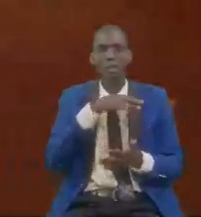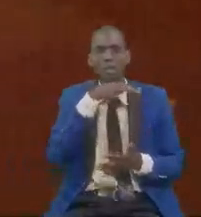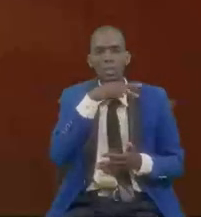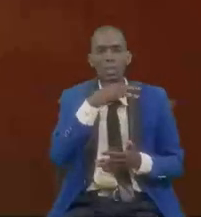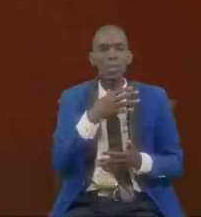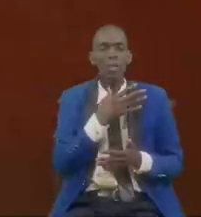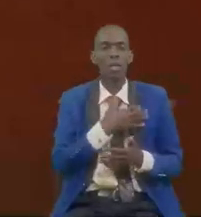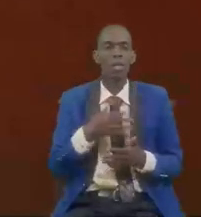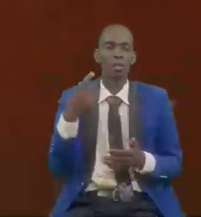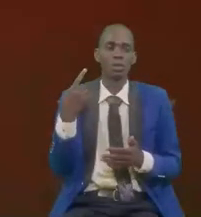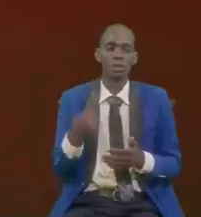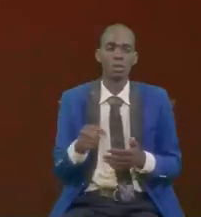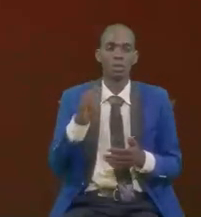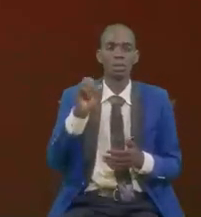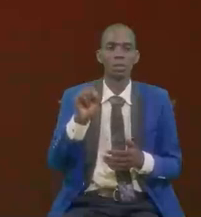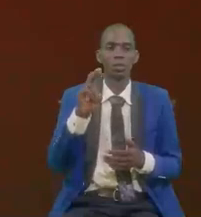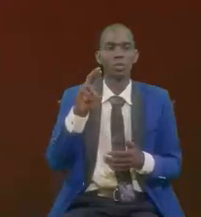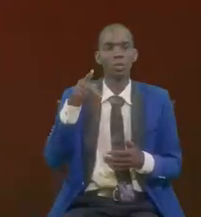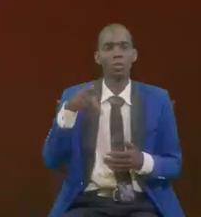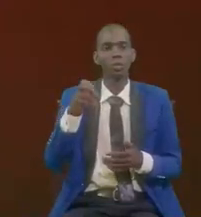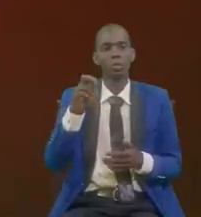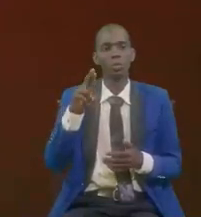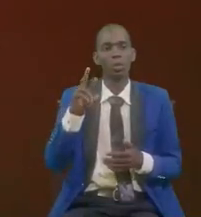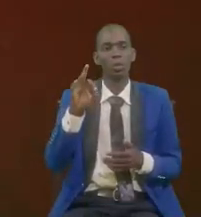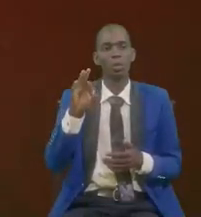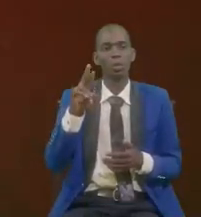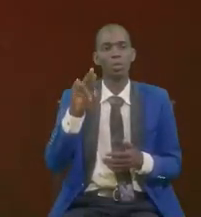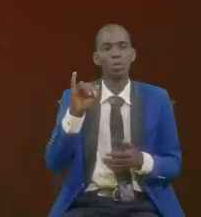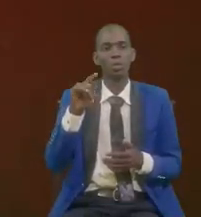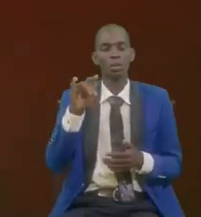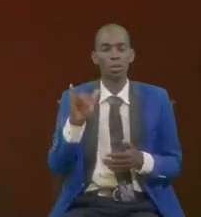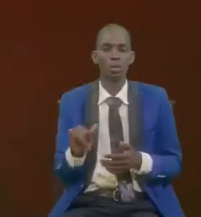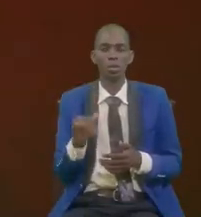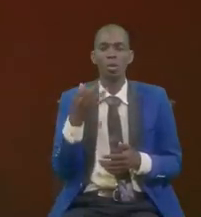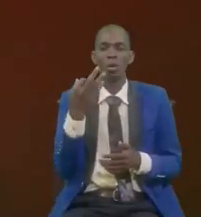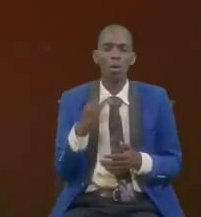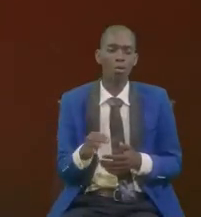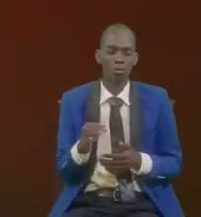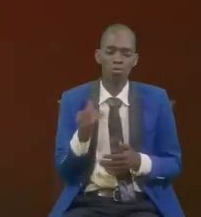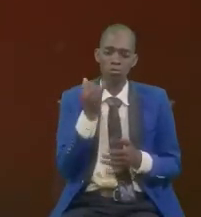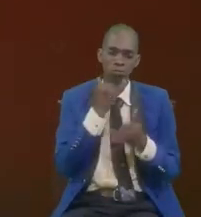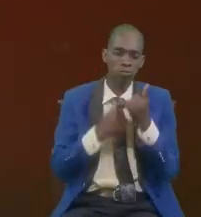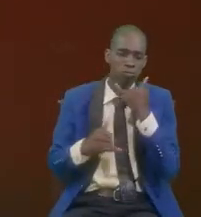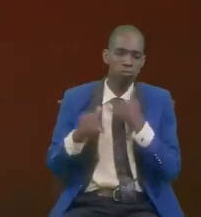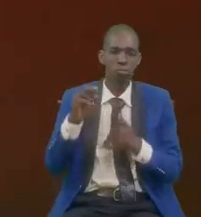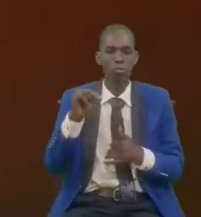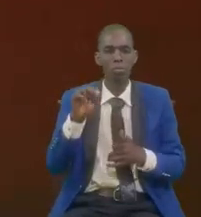tout excès de malice, tout excès de malice.